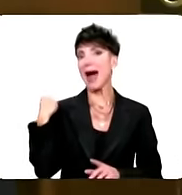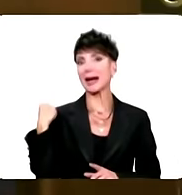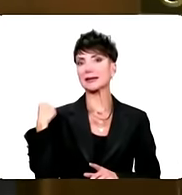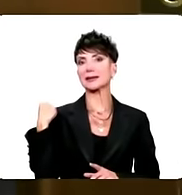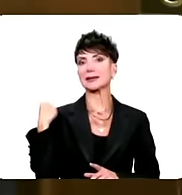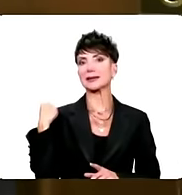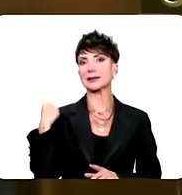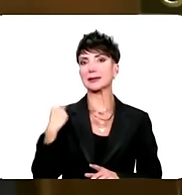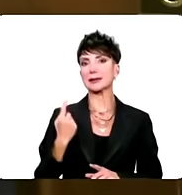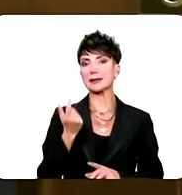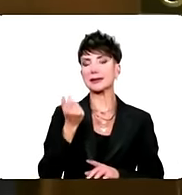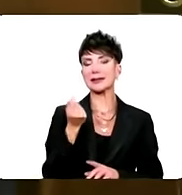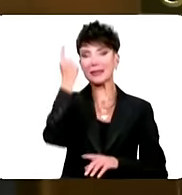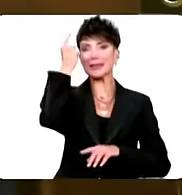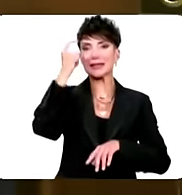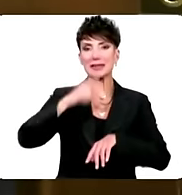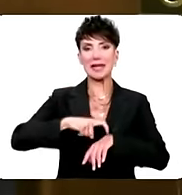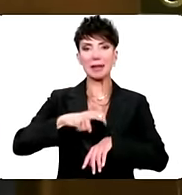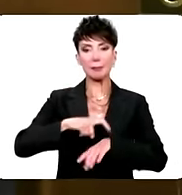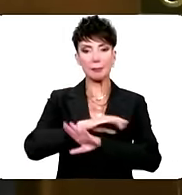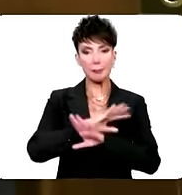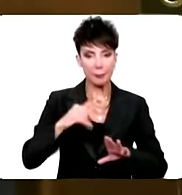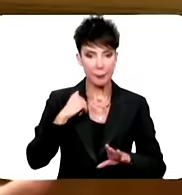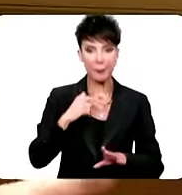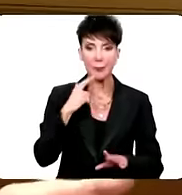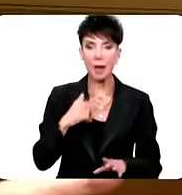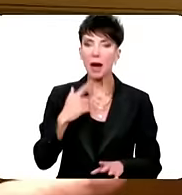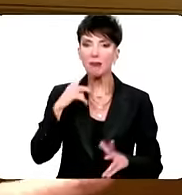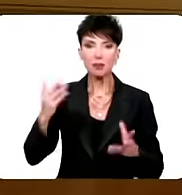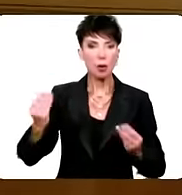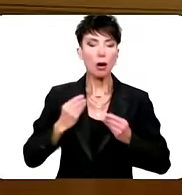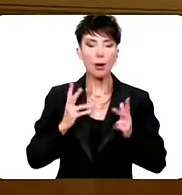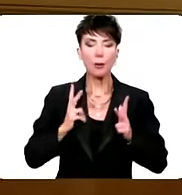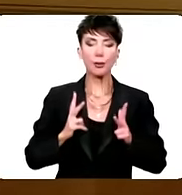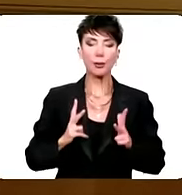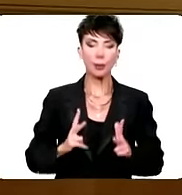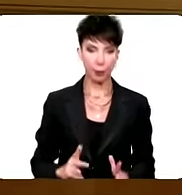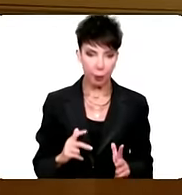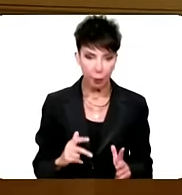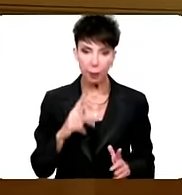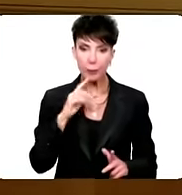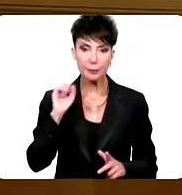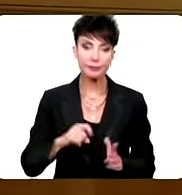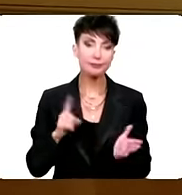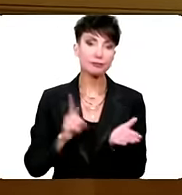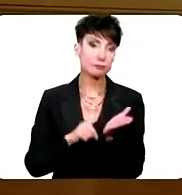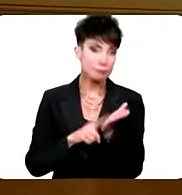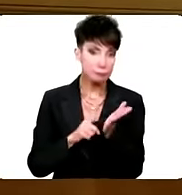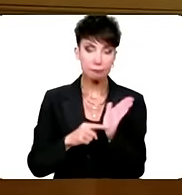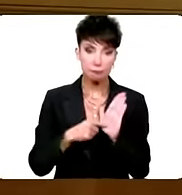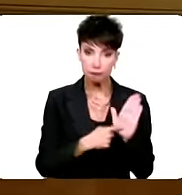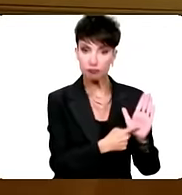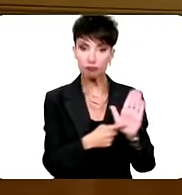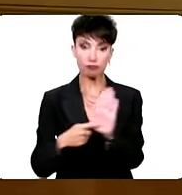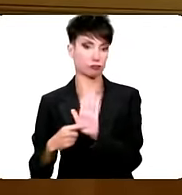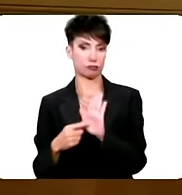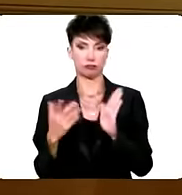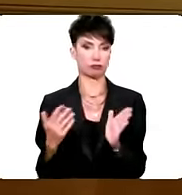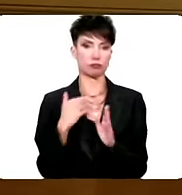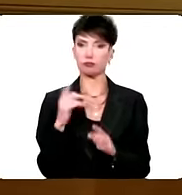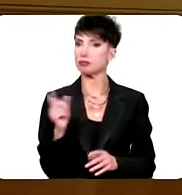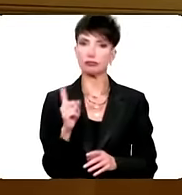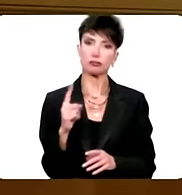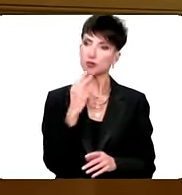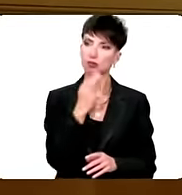Τελείωσε το ζήτημα της αλαζονίας για το οποίο για μένα οριστικά, αλλά πρέπει να το αποδείξω και έμπρακτα. Όχι νομίζω μόνο με τη δικιά μου